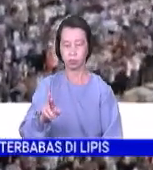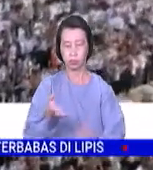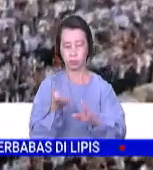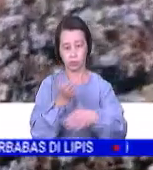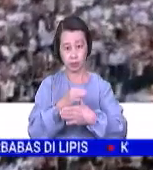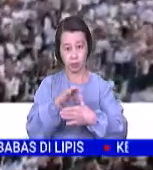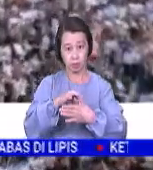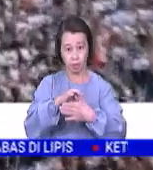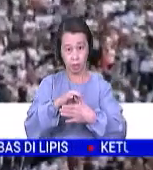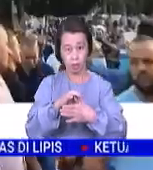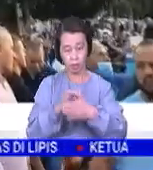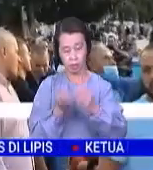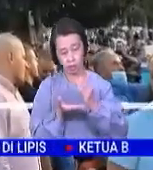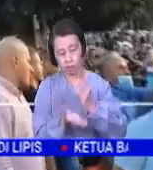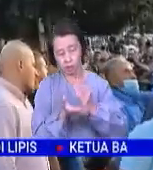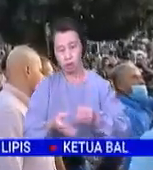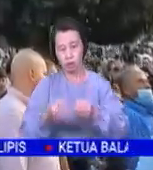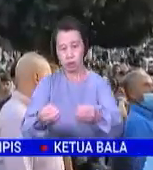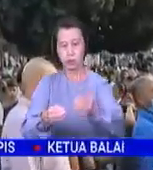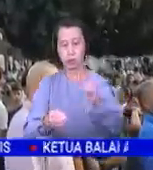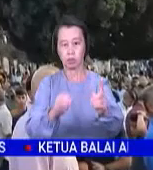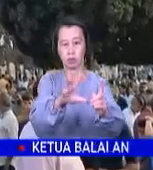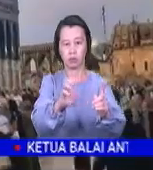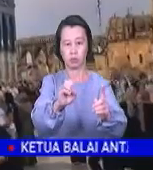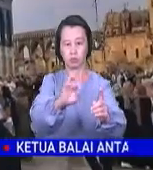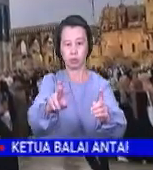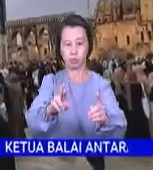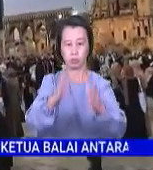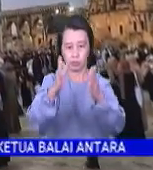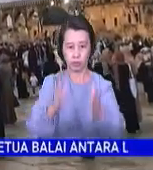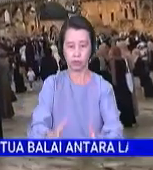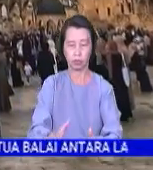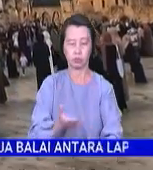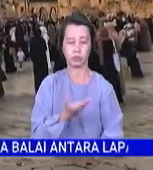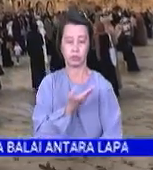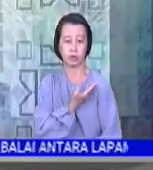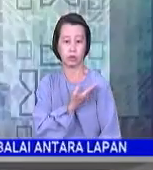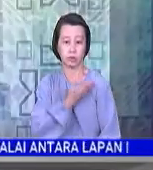dapat diagihkan kepada 150,000 penduduk Gaza.